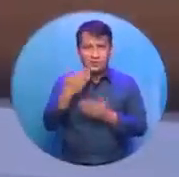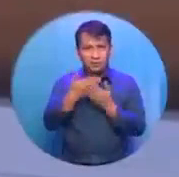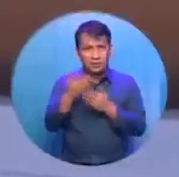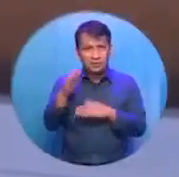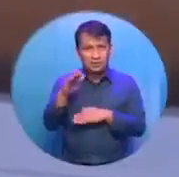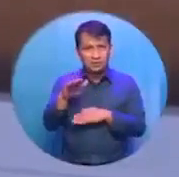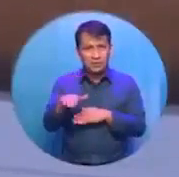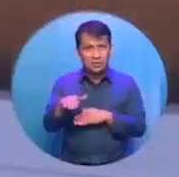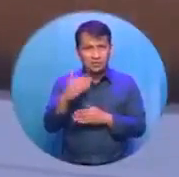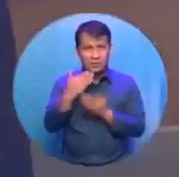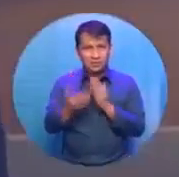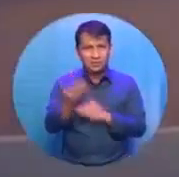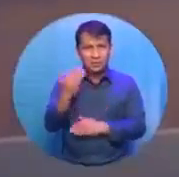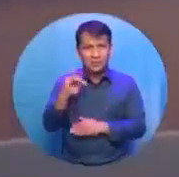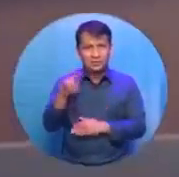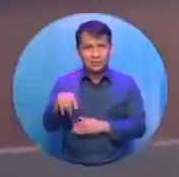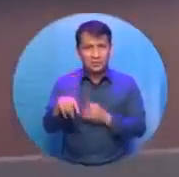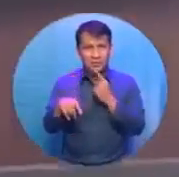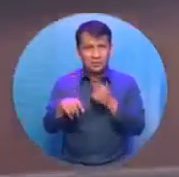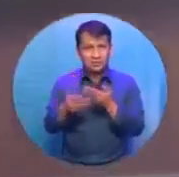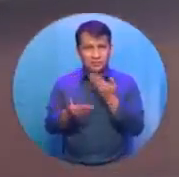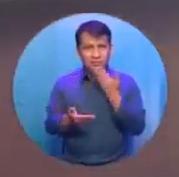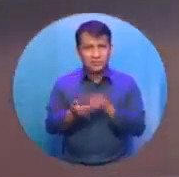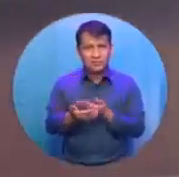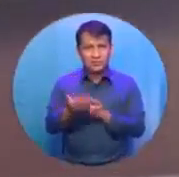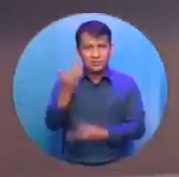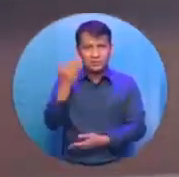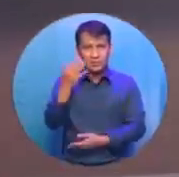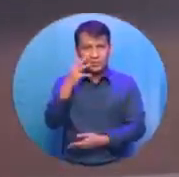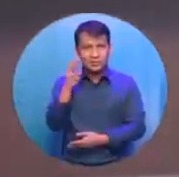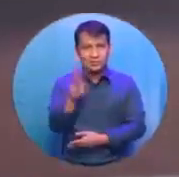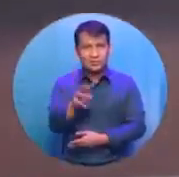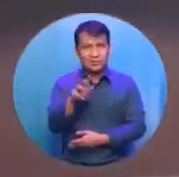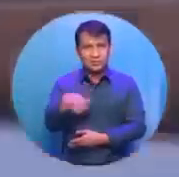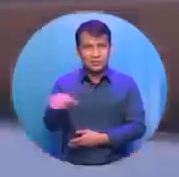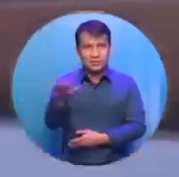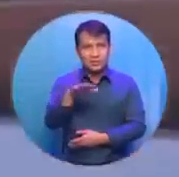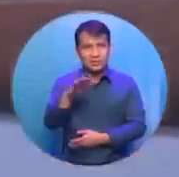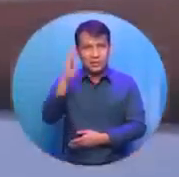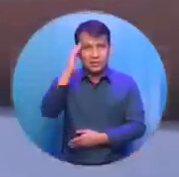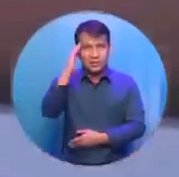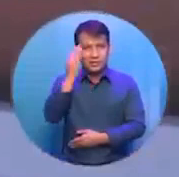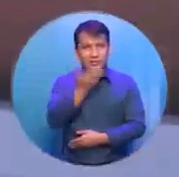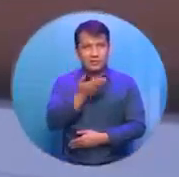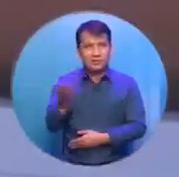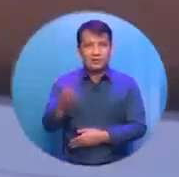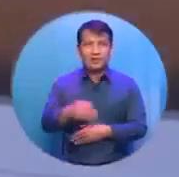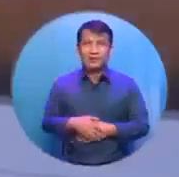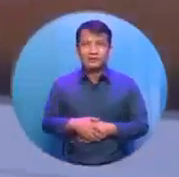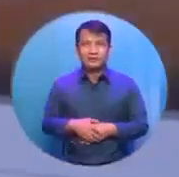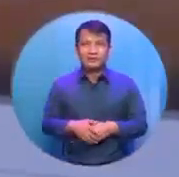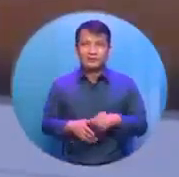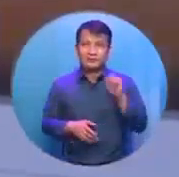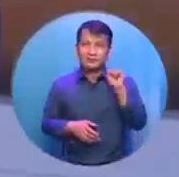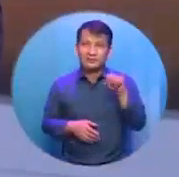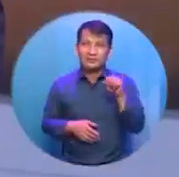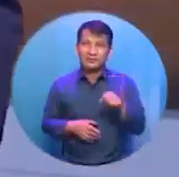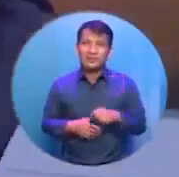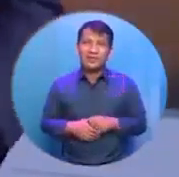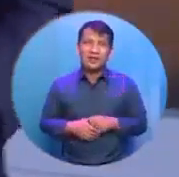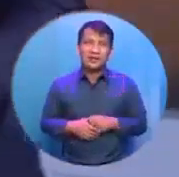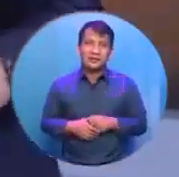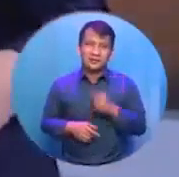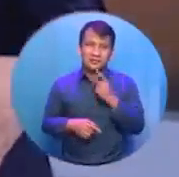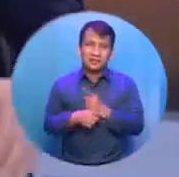Magandang umaga, IP. Good morning, sir. Good morning po. Napapanood ko po kayo sa TV. Napapanood niyo po ako? Oh. Opo.